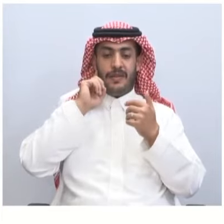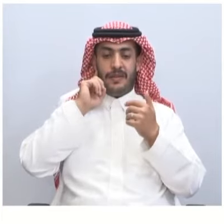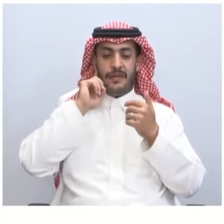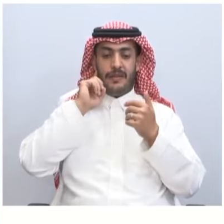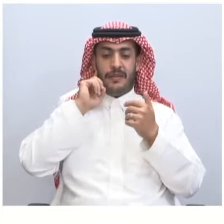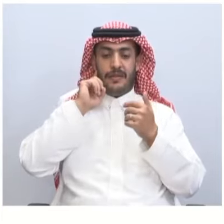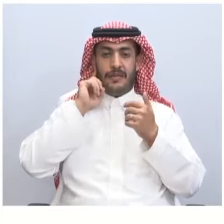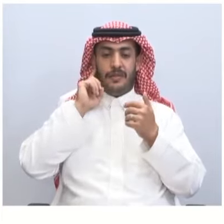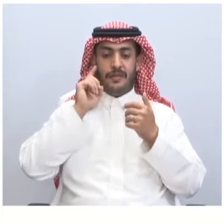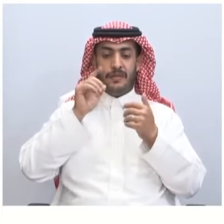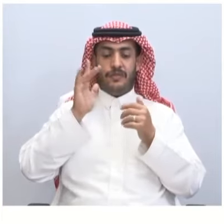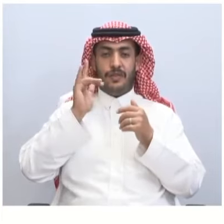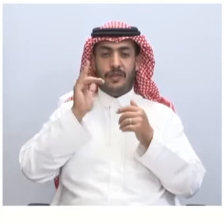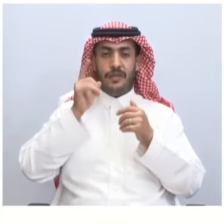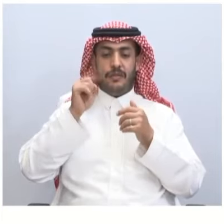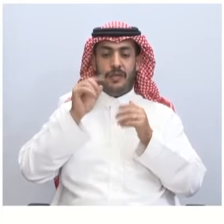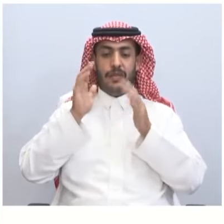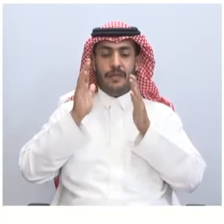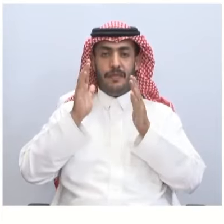المنوره جده